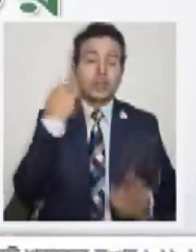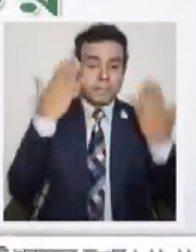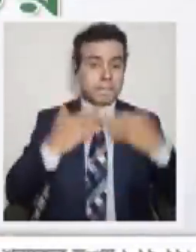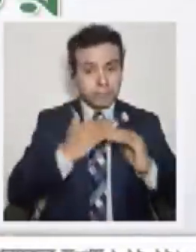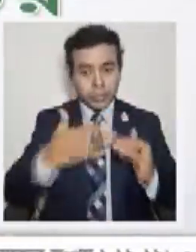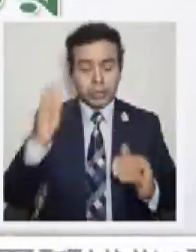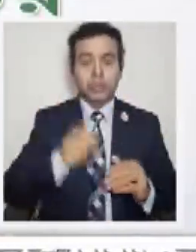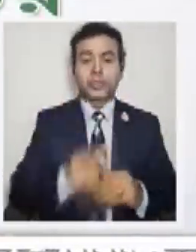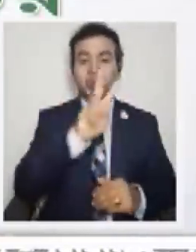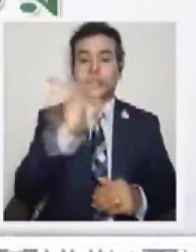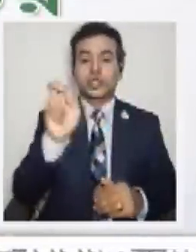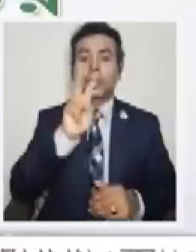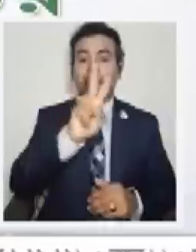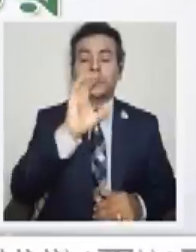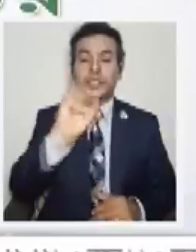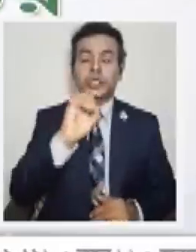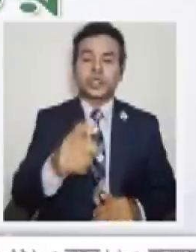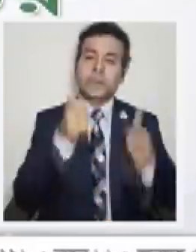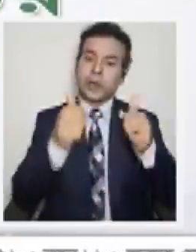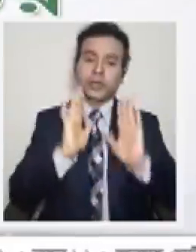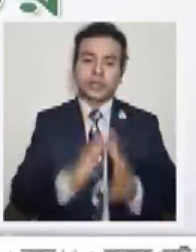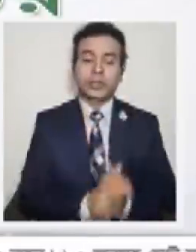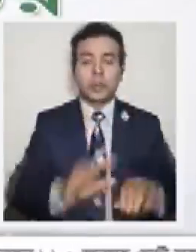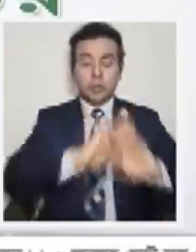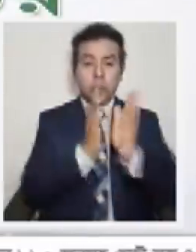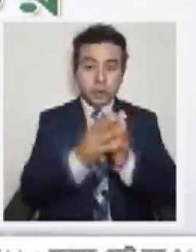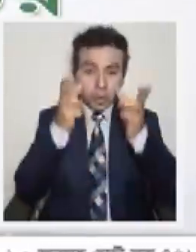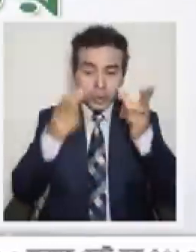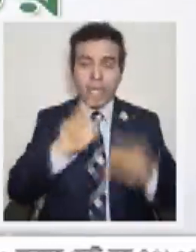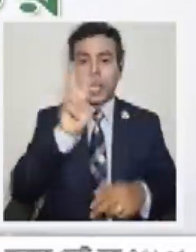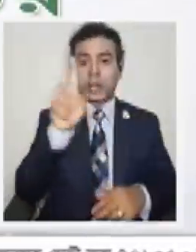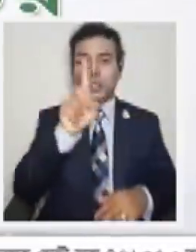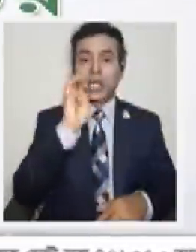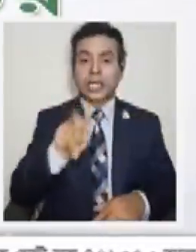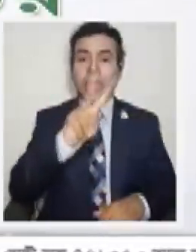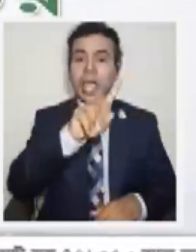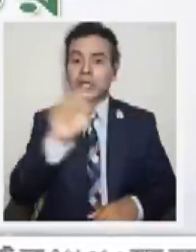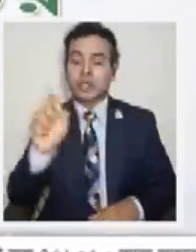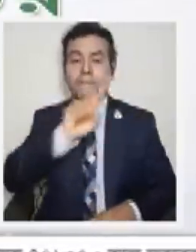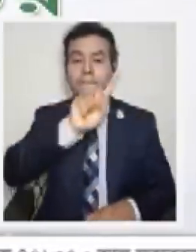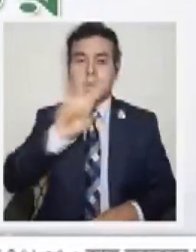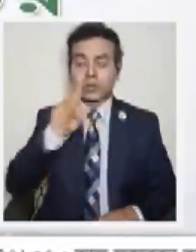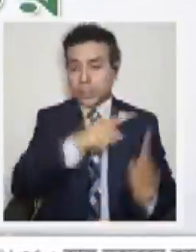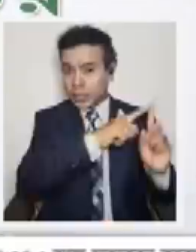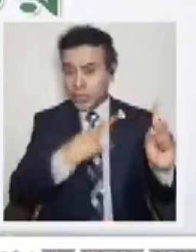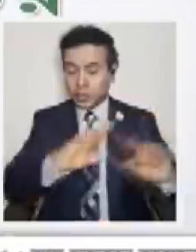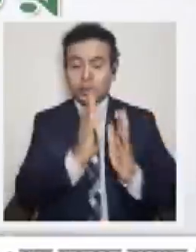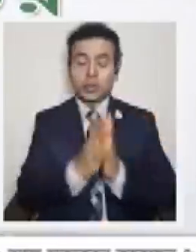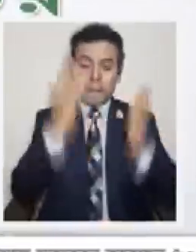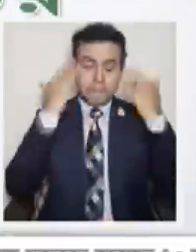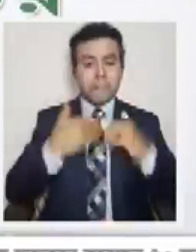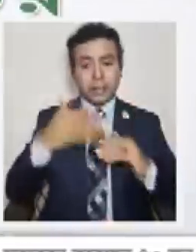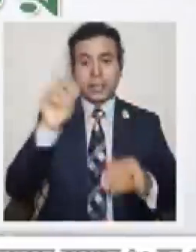24 ঘন্টায় আইসোলেশনে যুক্ত হয়েছেন 680 জন এবং 24 ঘন্টা ছাড় পেয়েছেন 220 জন। সর্বমোট